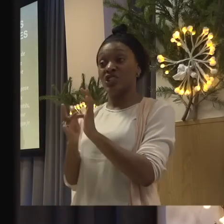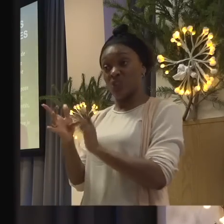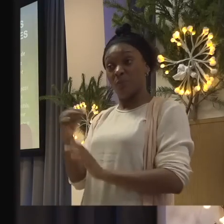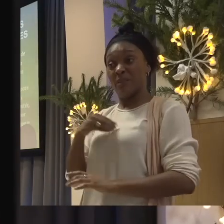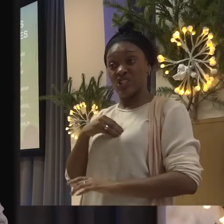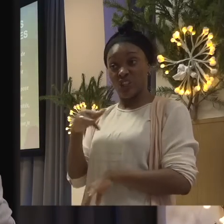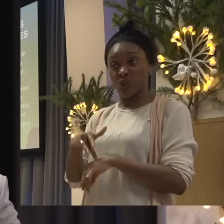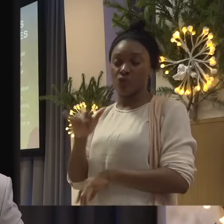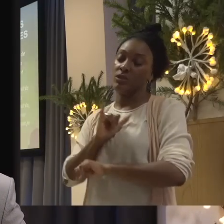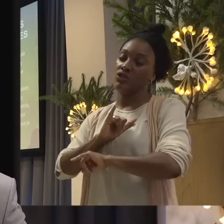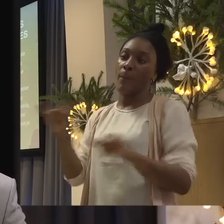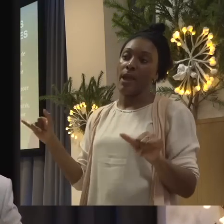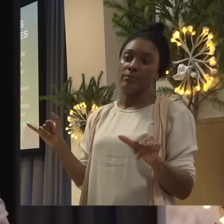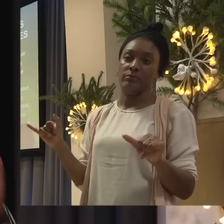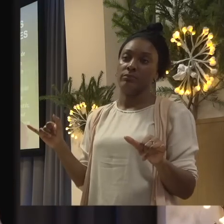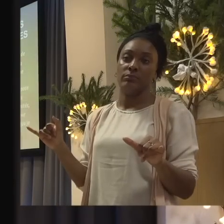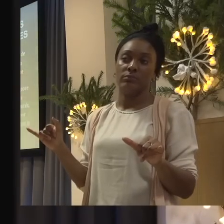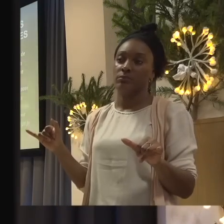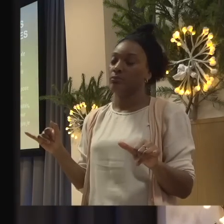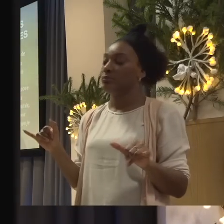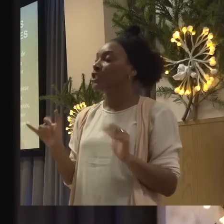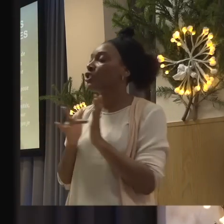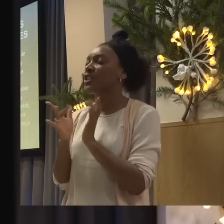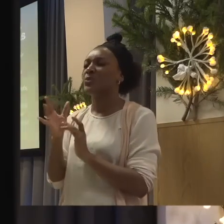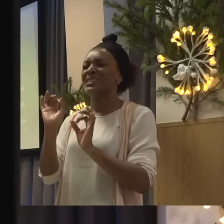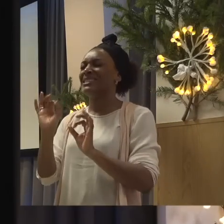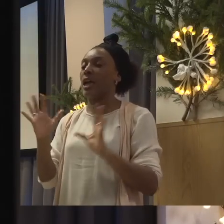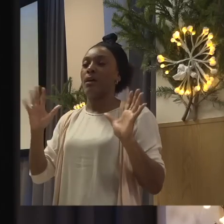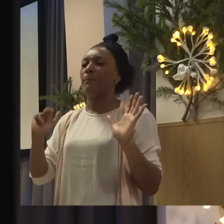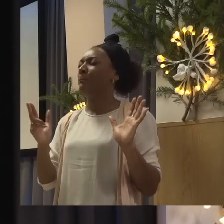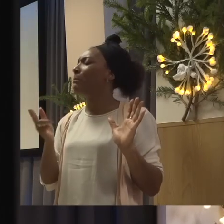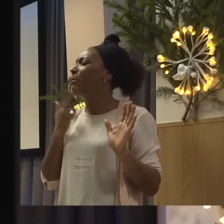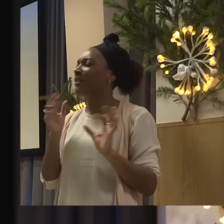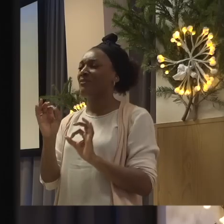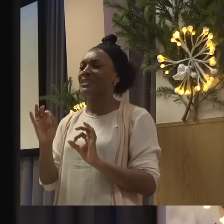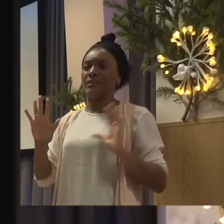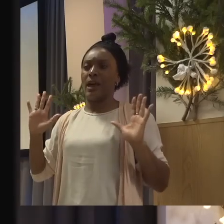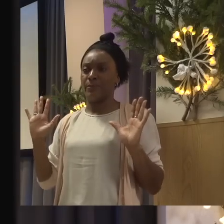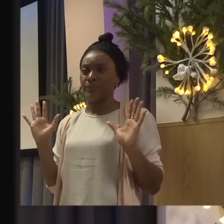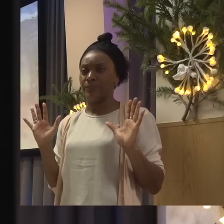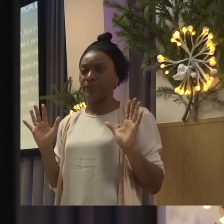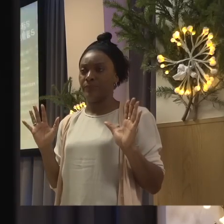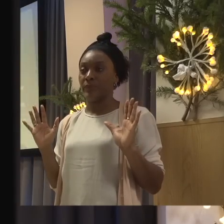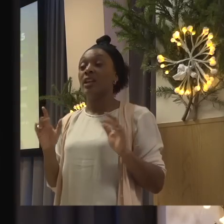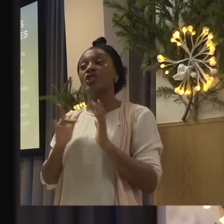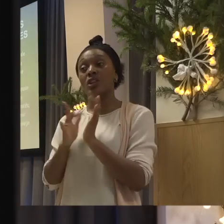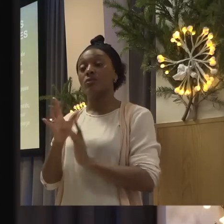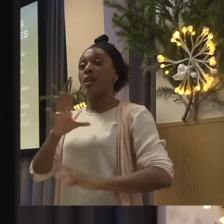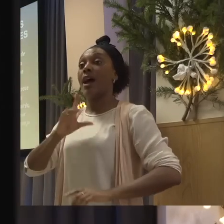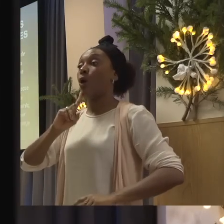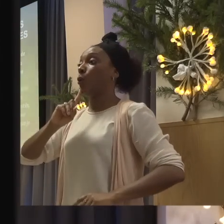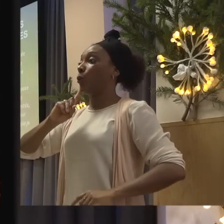péché. Jésus n'a pas péché. Jésus était saint, parfaitement saint. Jésus avait une autorité qui